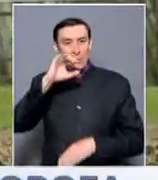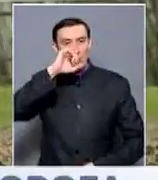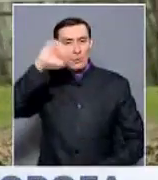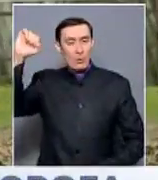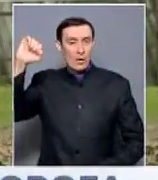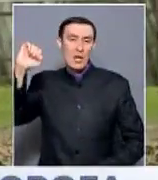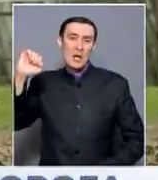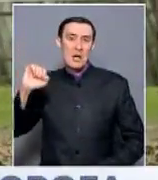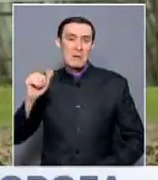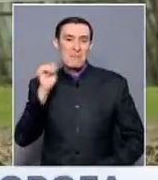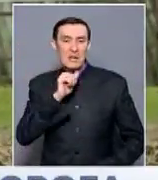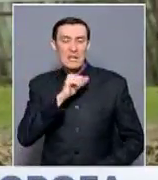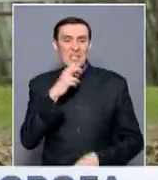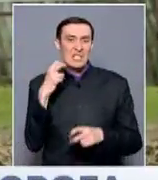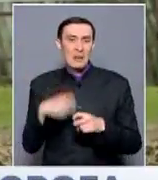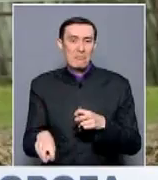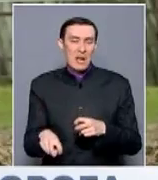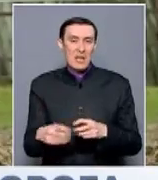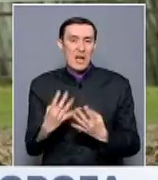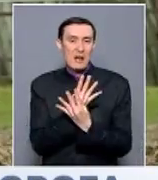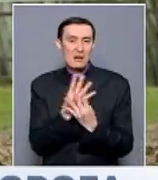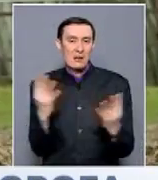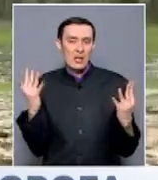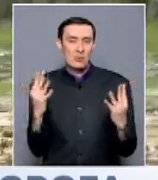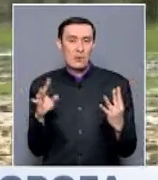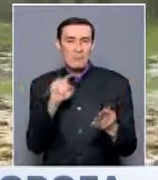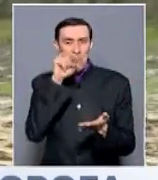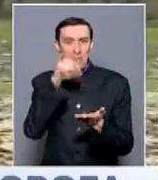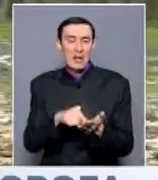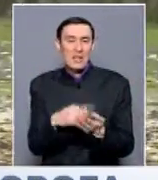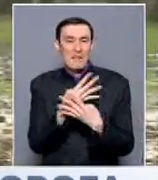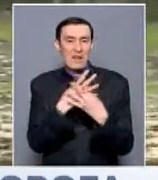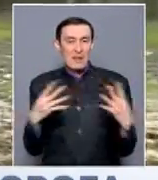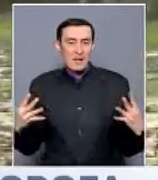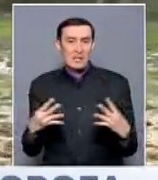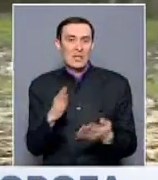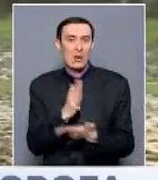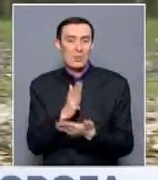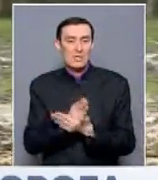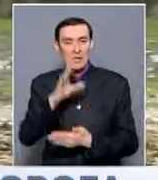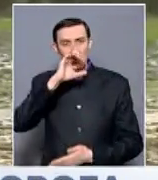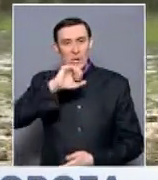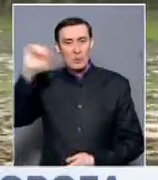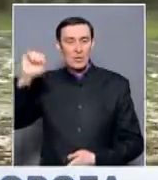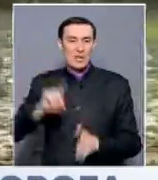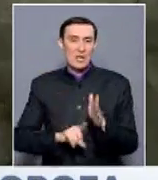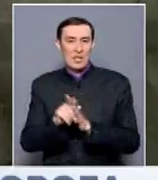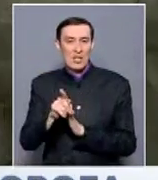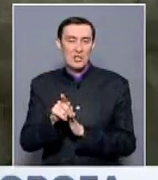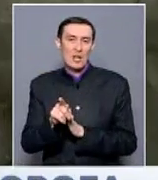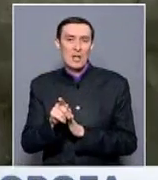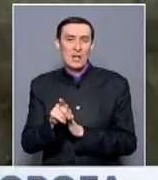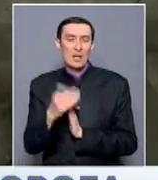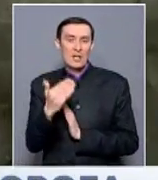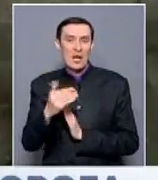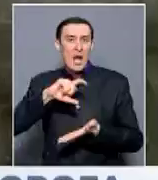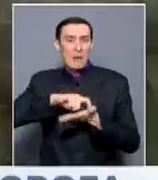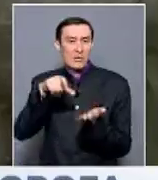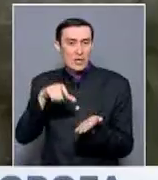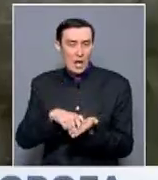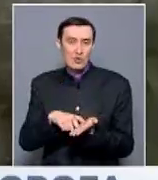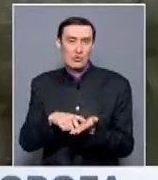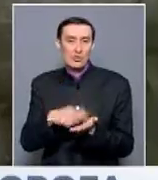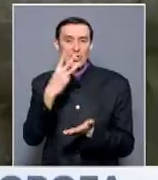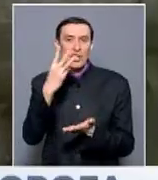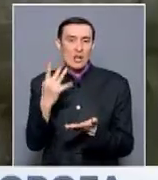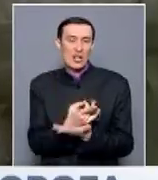рог. Браконьеры сломали внешнюю ограду парка, добрались до вольера, где содержатся носороги, и открыли доступ к их обиталищу, после